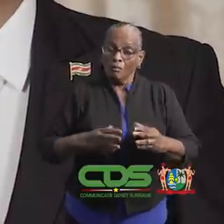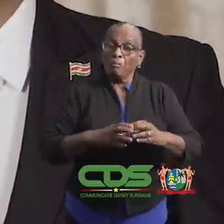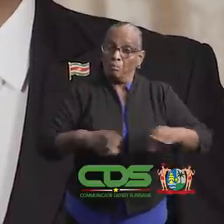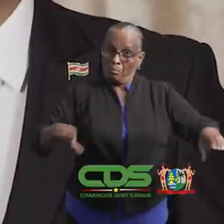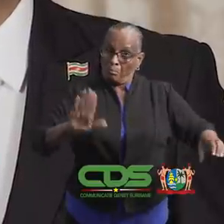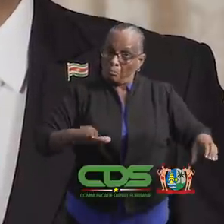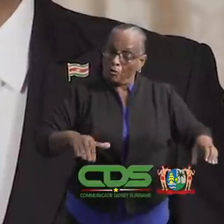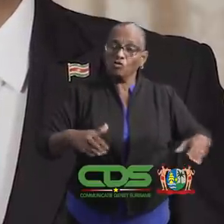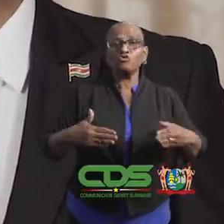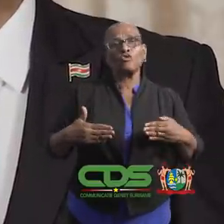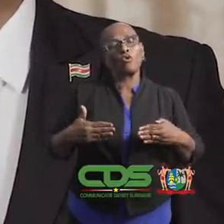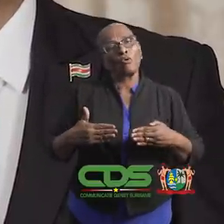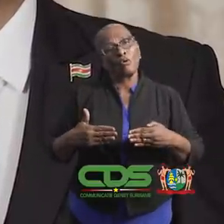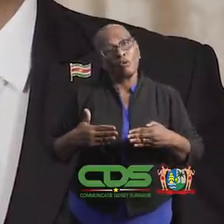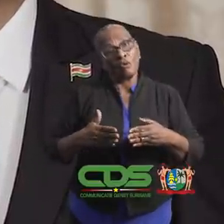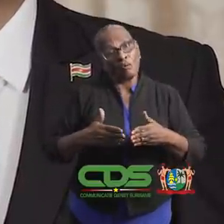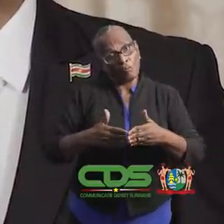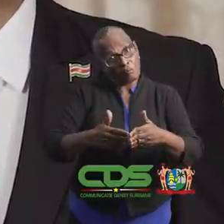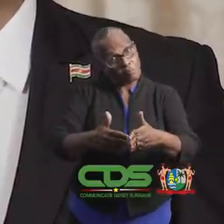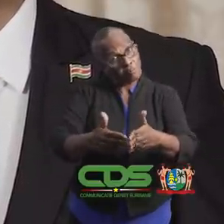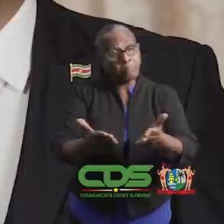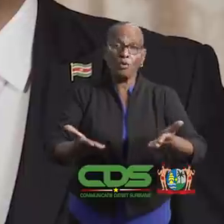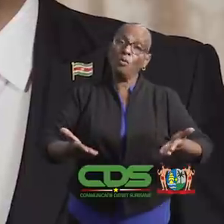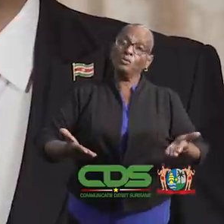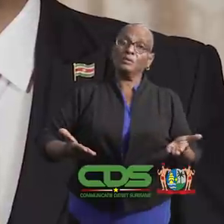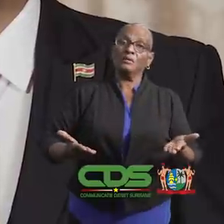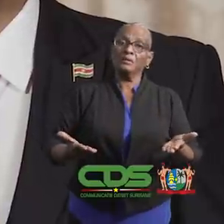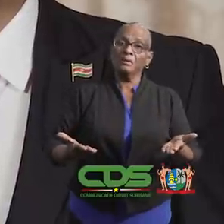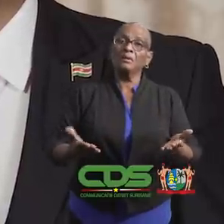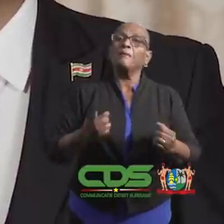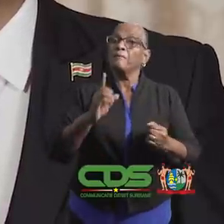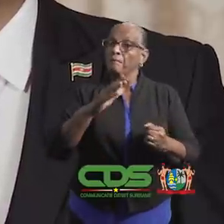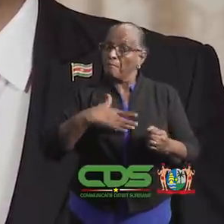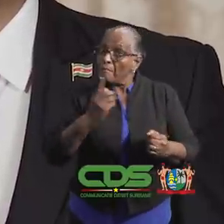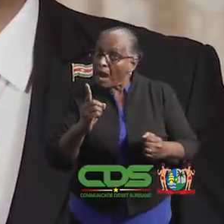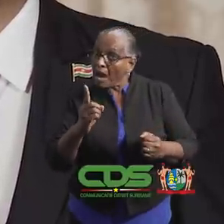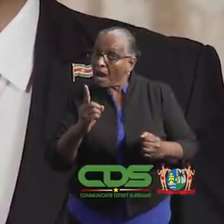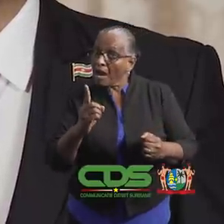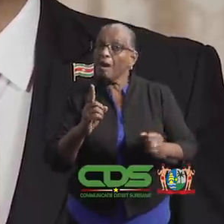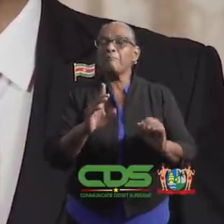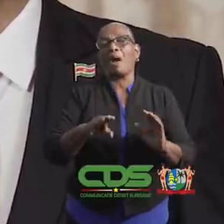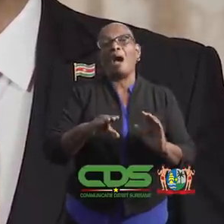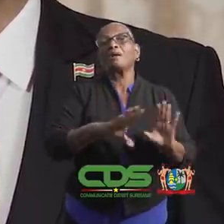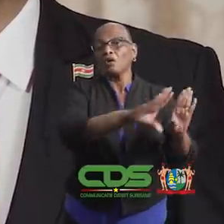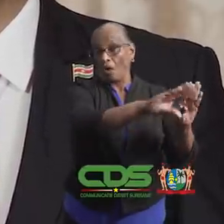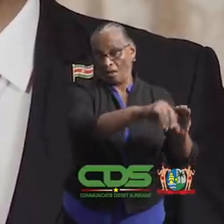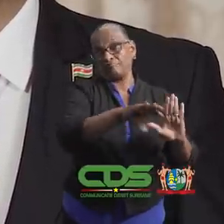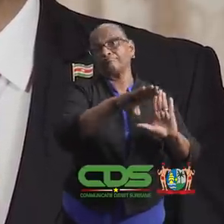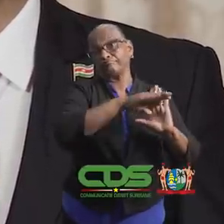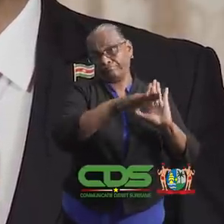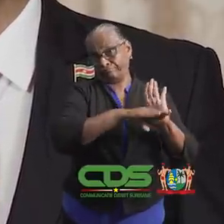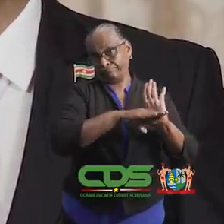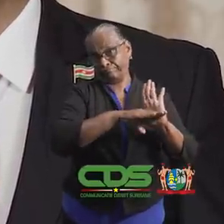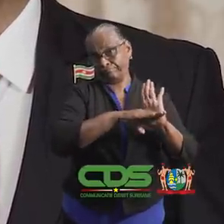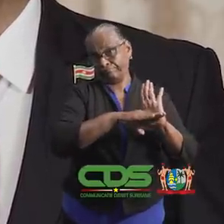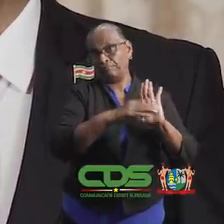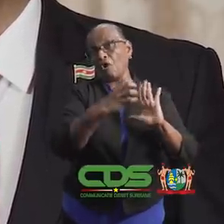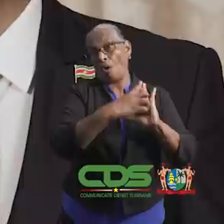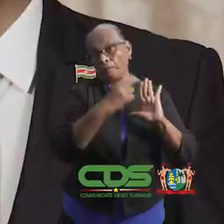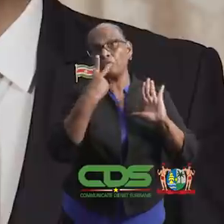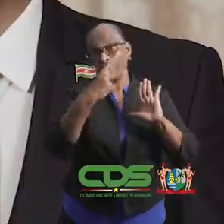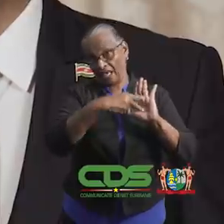openbaar transport over de weg of over het water is uitsluitend toegestaan met inachtneming van het protocol openbaar vervoer.